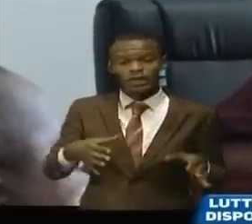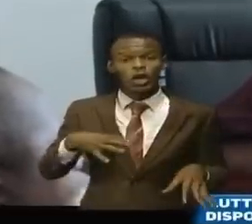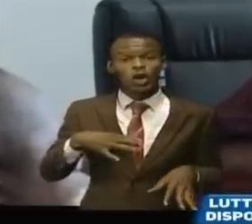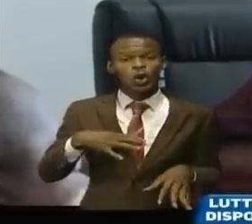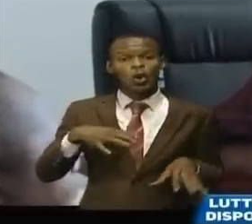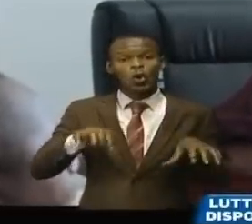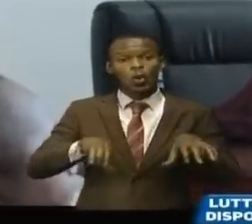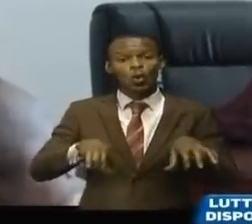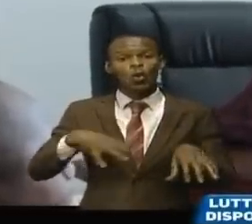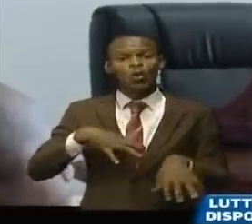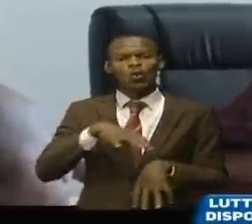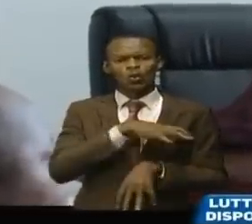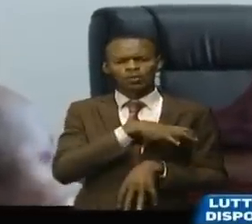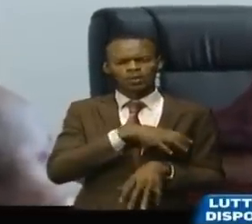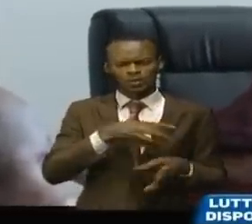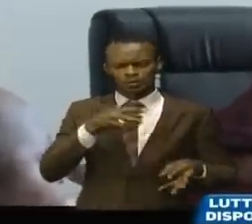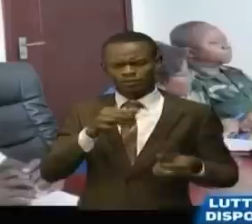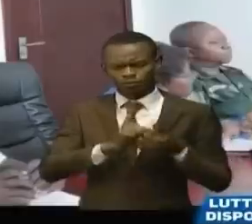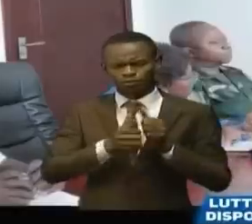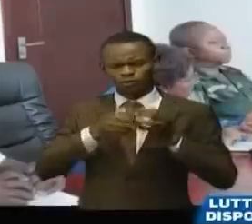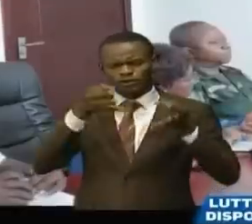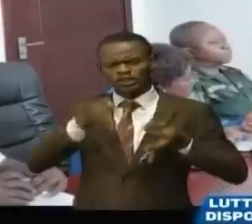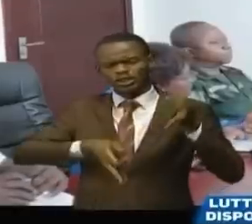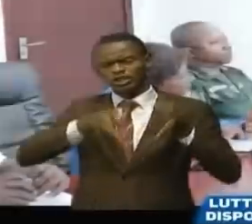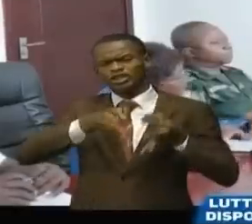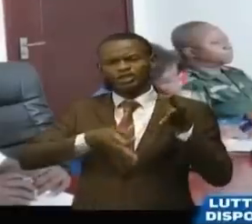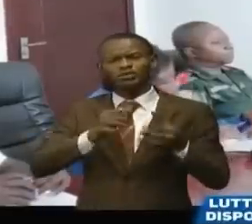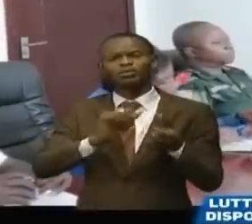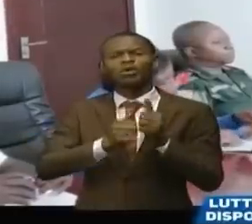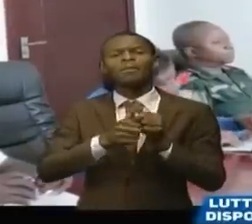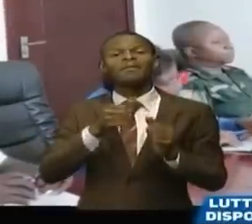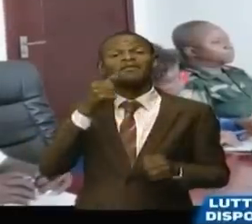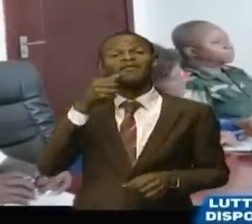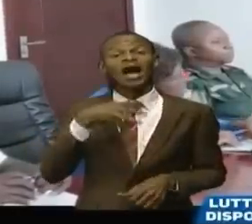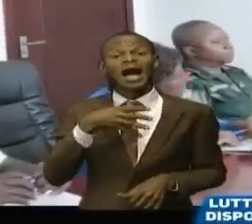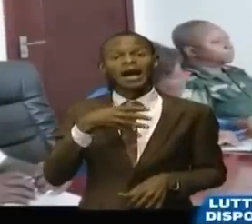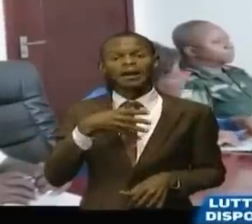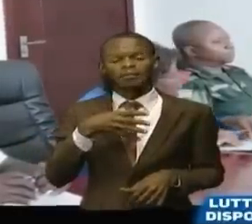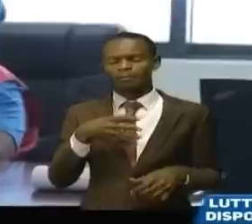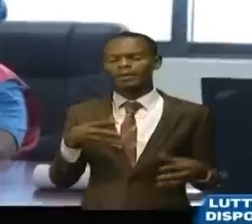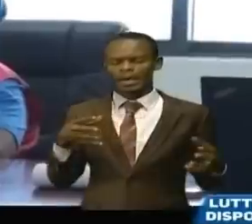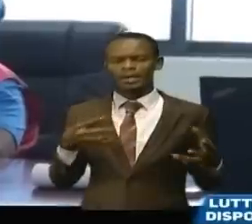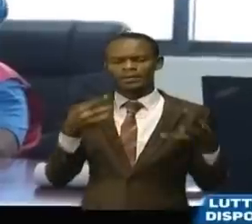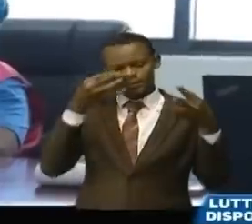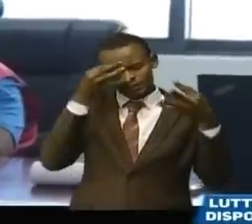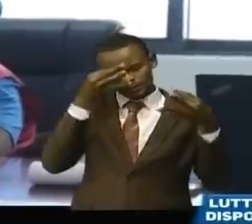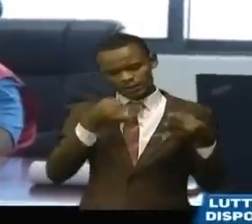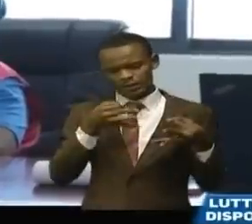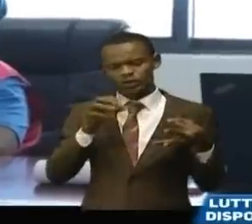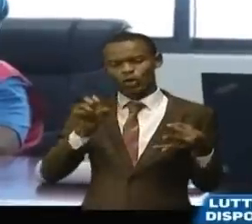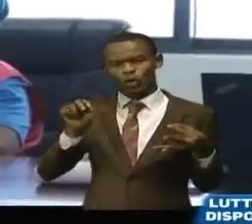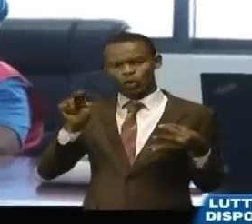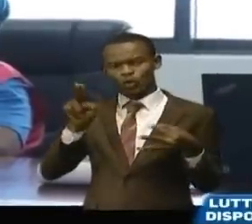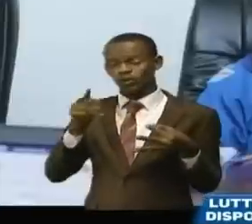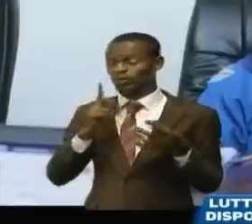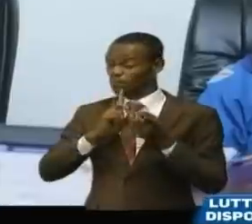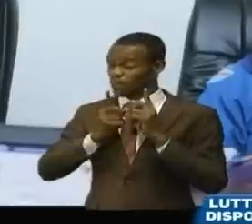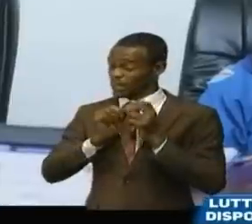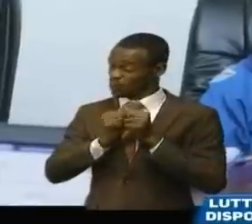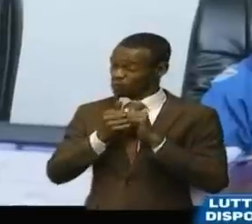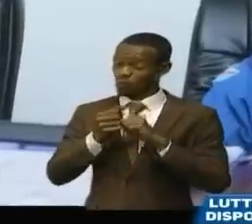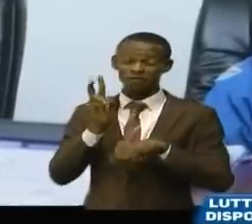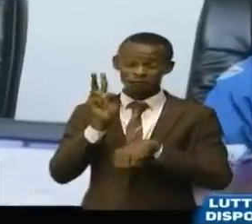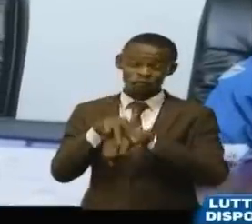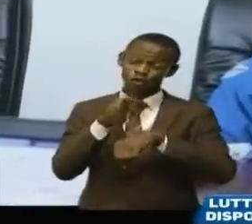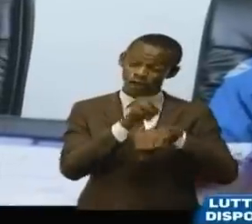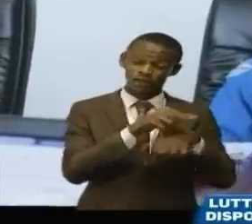la mise en place d'une task force de la Dandoum au communiqué conjoint des Nations Unies sur les questions des violences basées sur